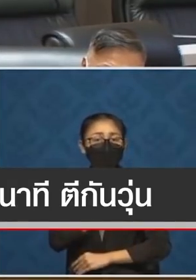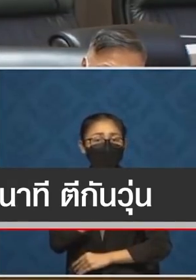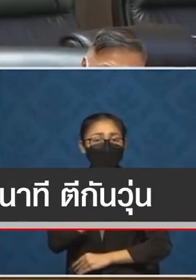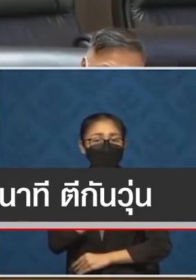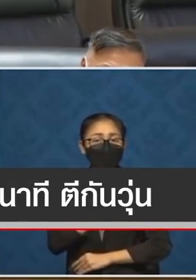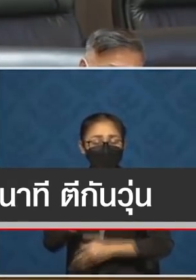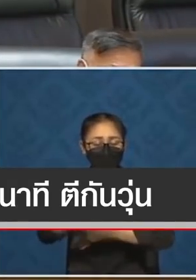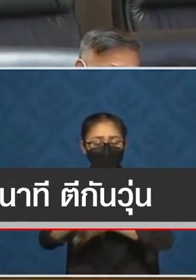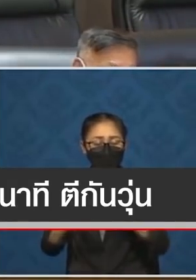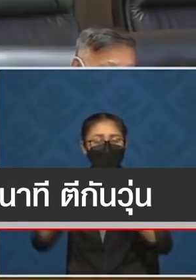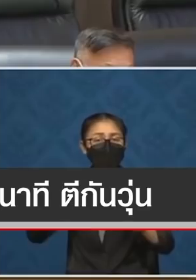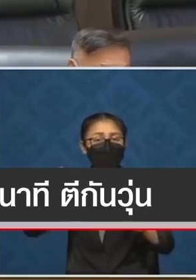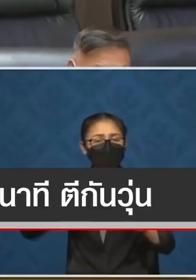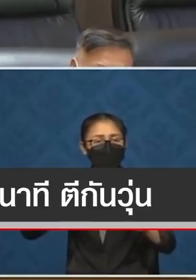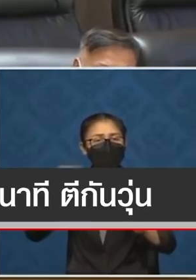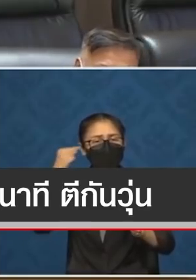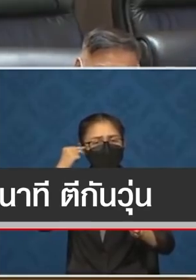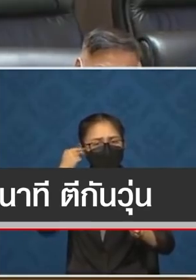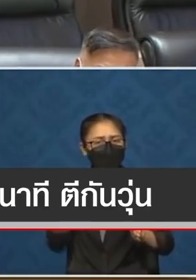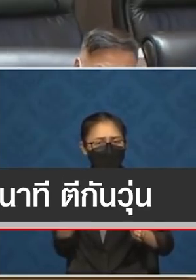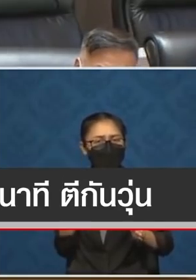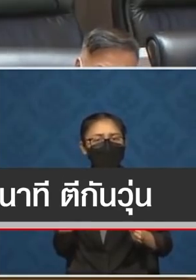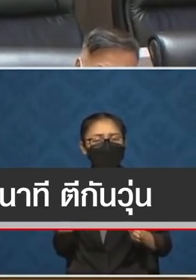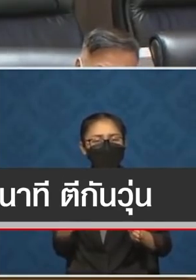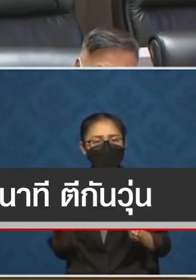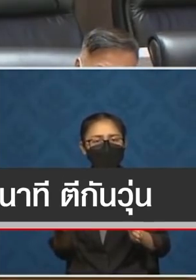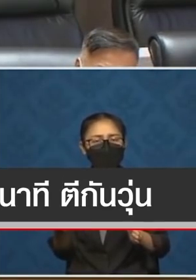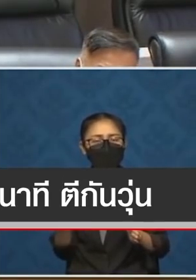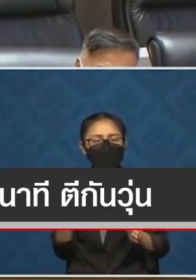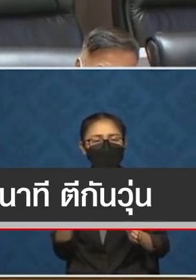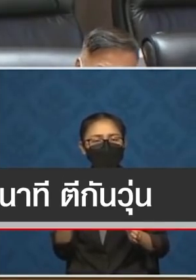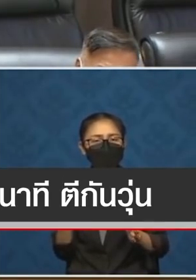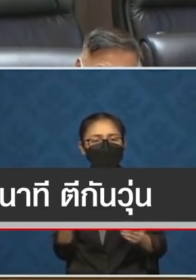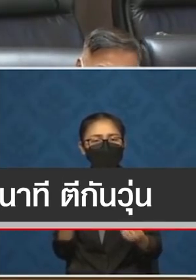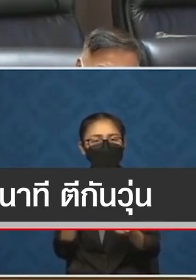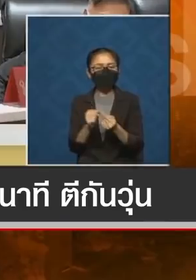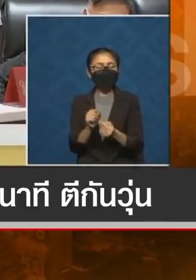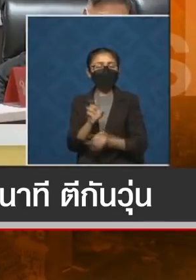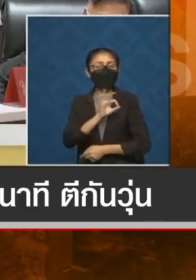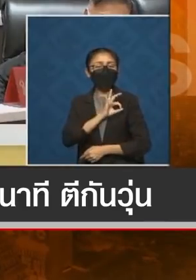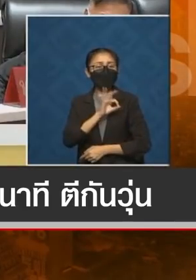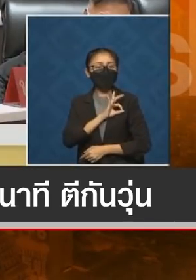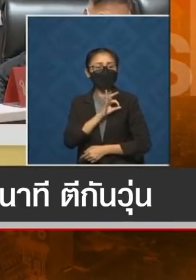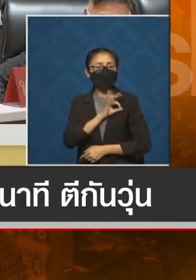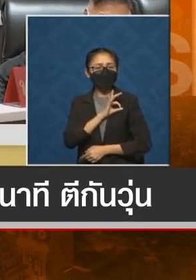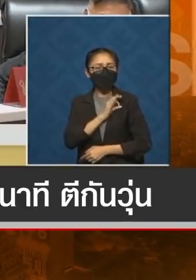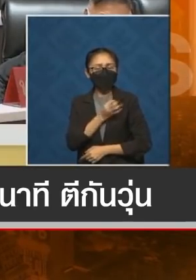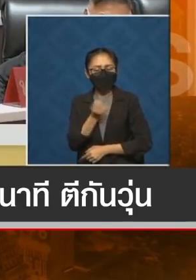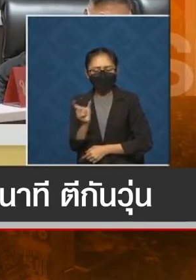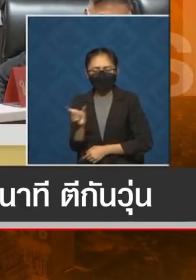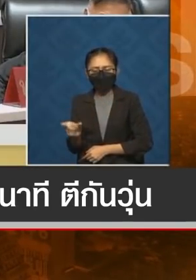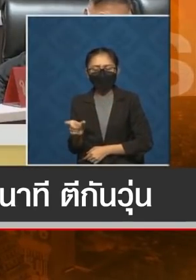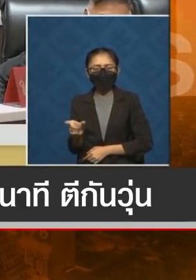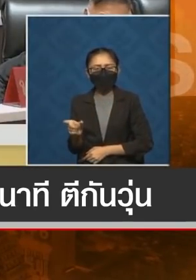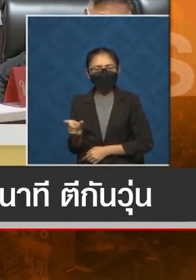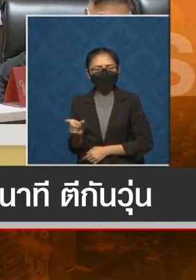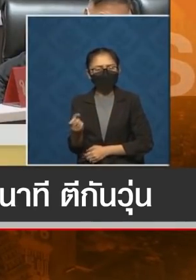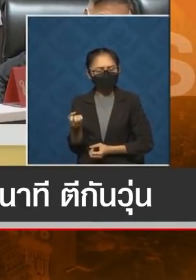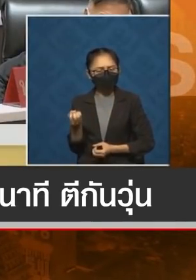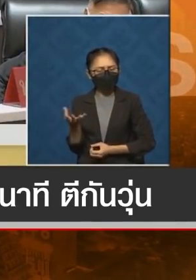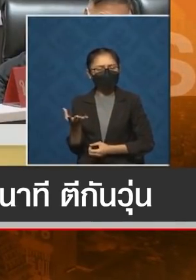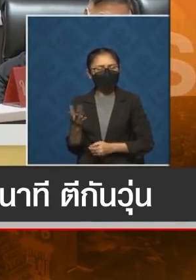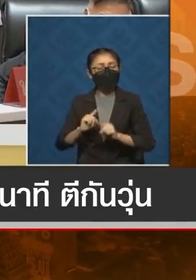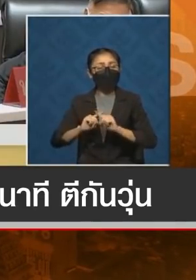า ครับ มี260คนถ้าสสที่อยู่ในห้องประชุมช่วยกดบัตรตรวจสอบองค์ประชุมช่วยๆกันครบแน่นอน